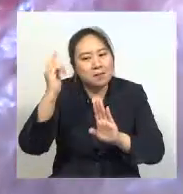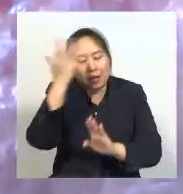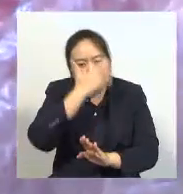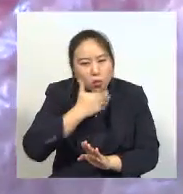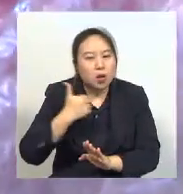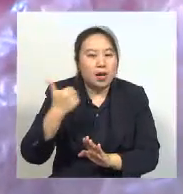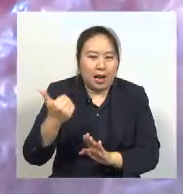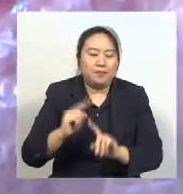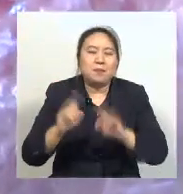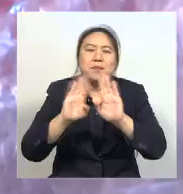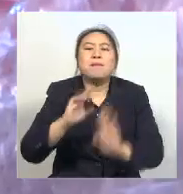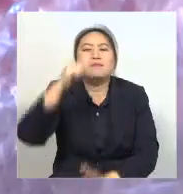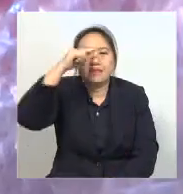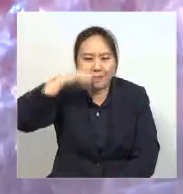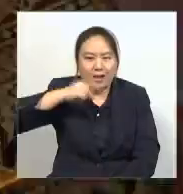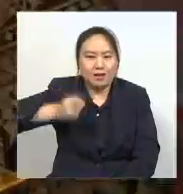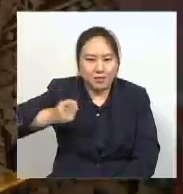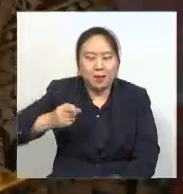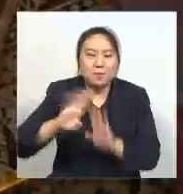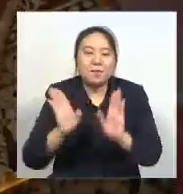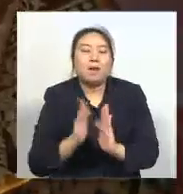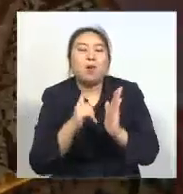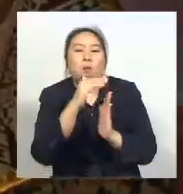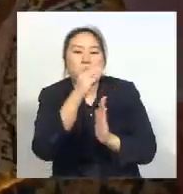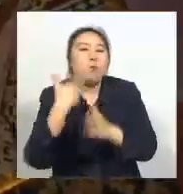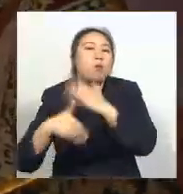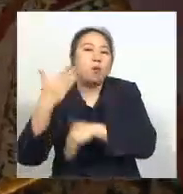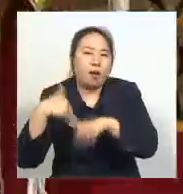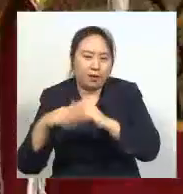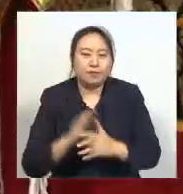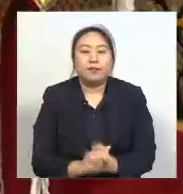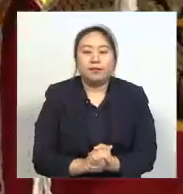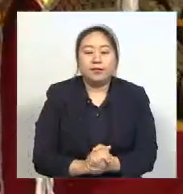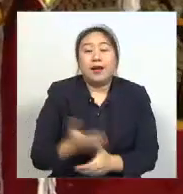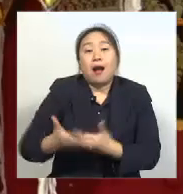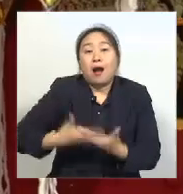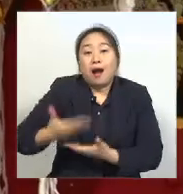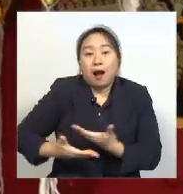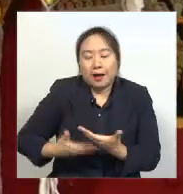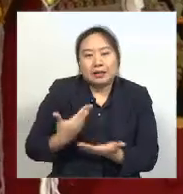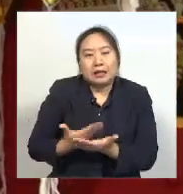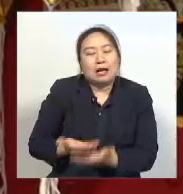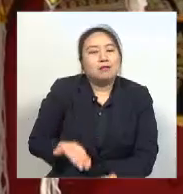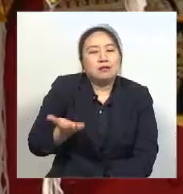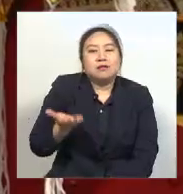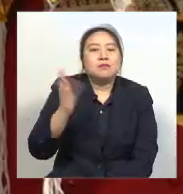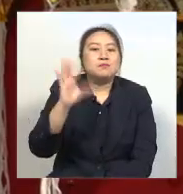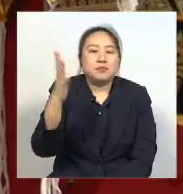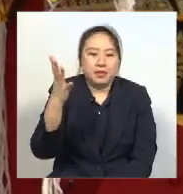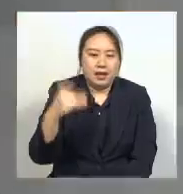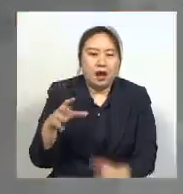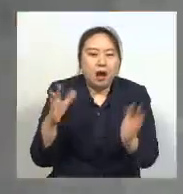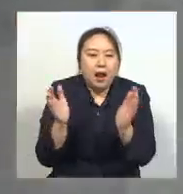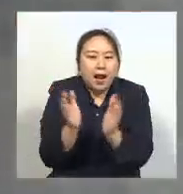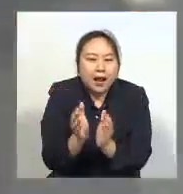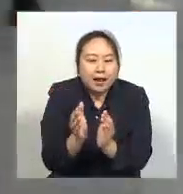แต่ยังคงเอกลักษณ์แบบไทยและลวดลายล้านนาแบบดั้งเดิมไว้ในส่วนของราคาขายไม่มีการปรับขึ้นแต่อย่างใดโดยโคมขนาดเล็ก